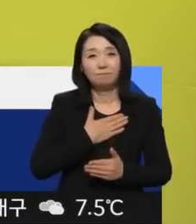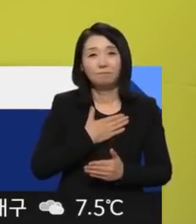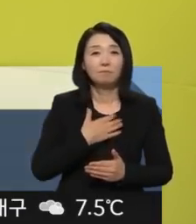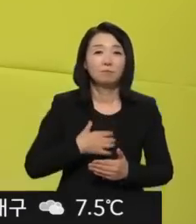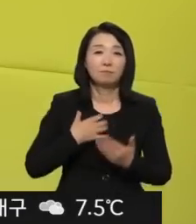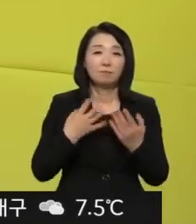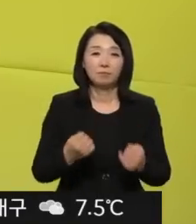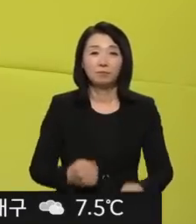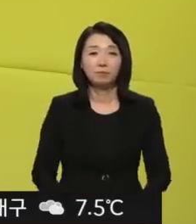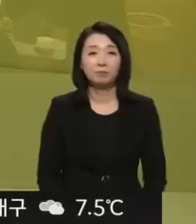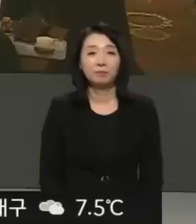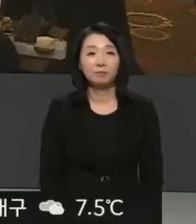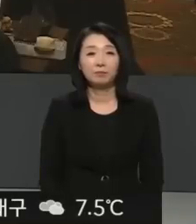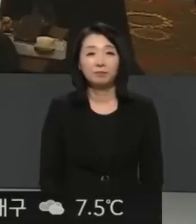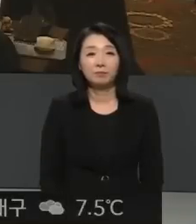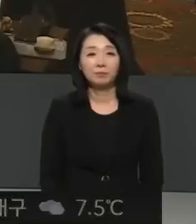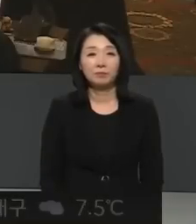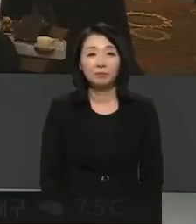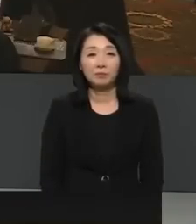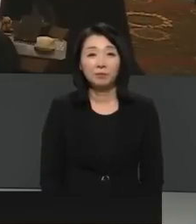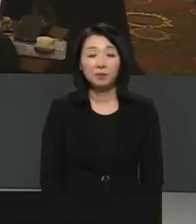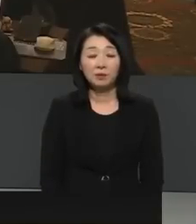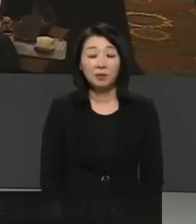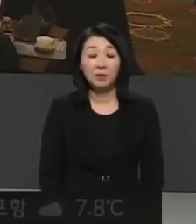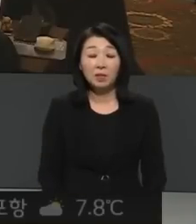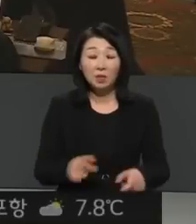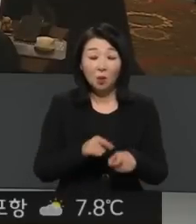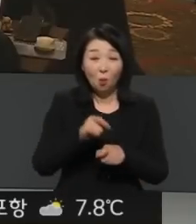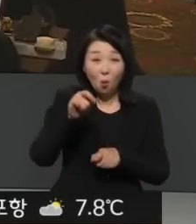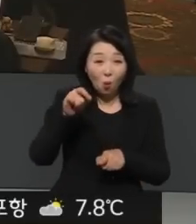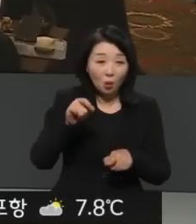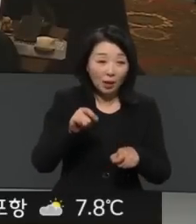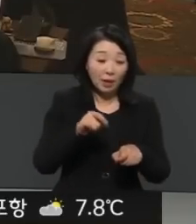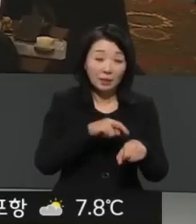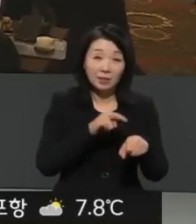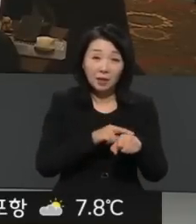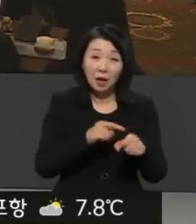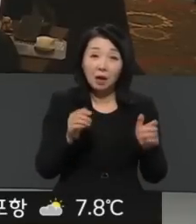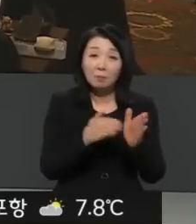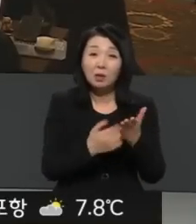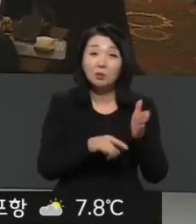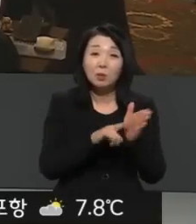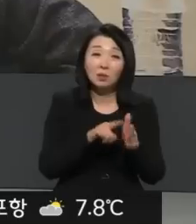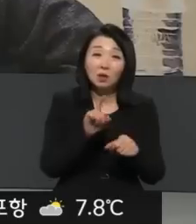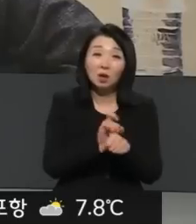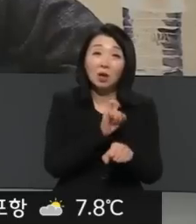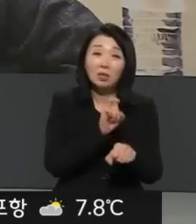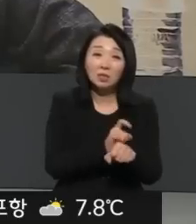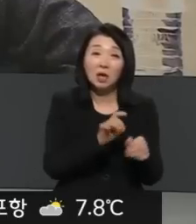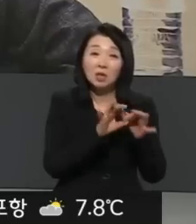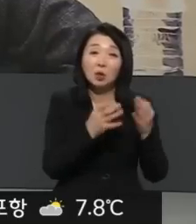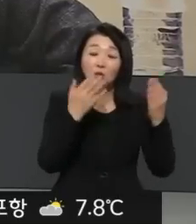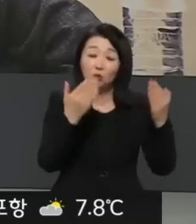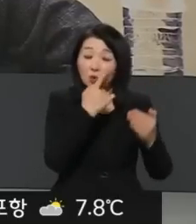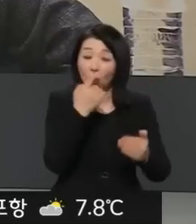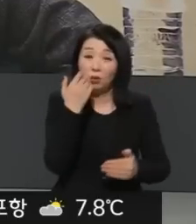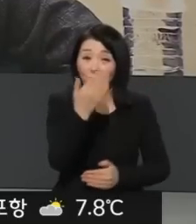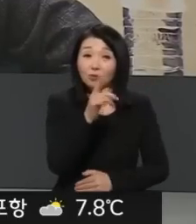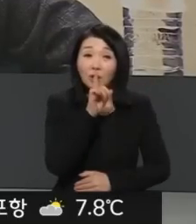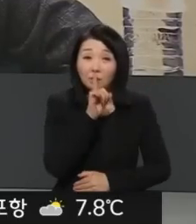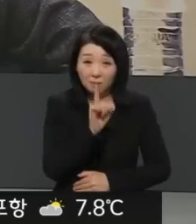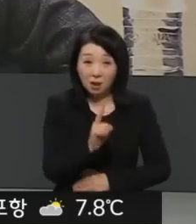거죠. 네, 이 장시간 노동을 막기 위해서 이 근무일 사이에 11시간 연속 휴식을 보장하도록 한다는